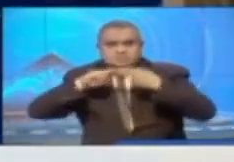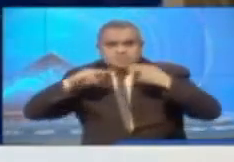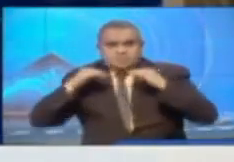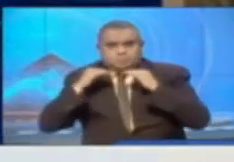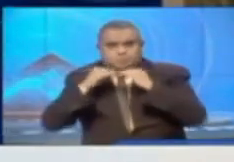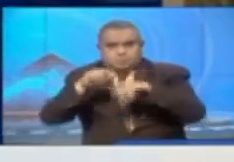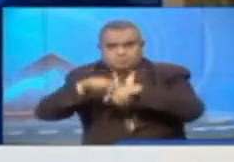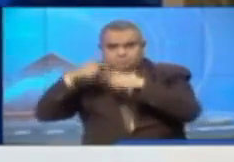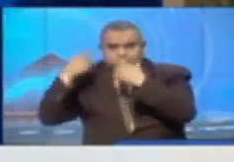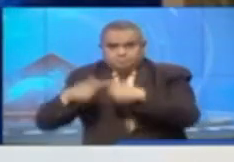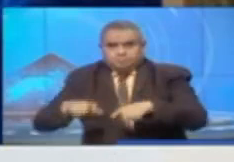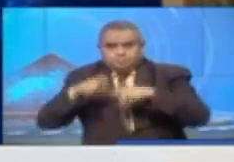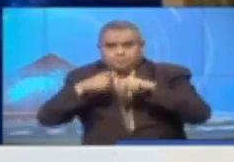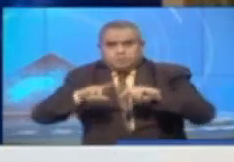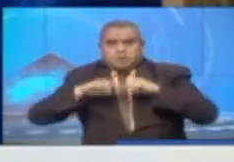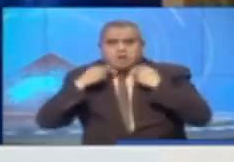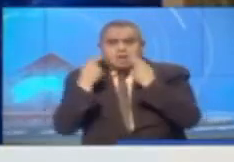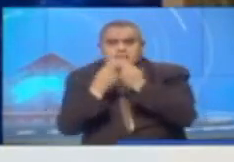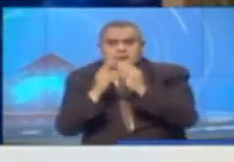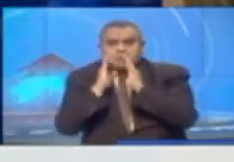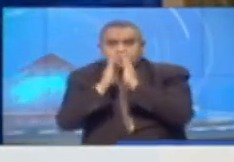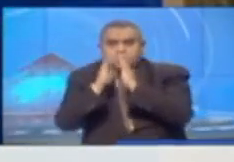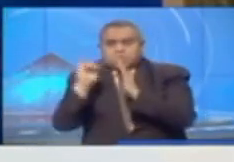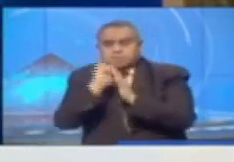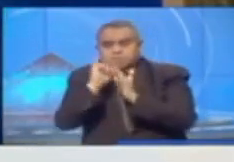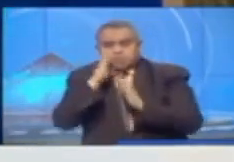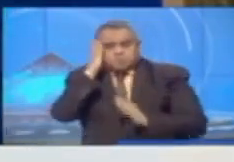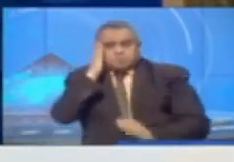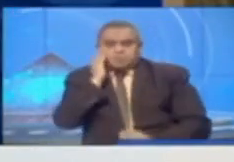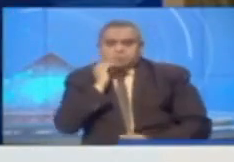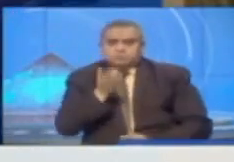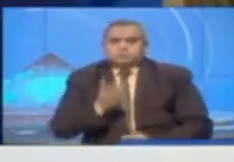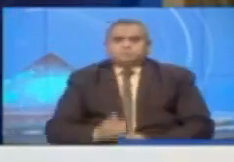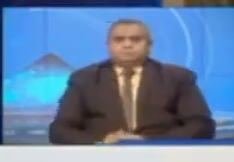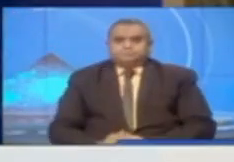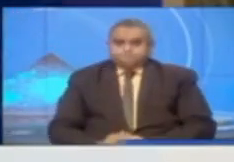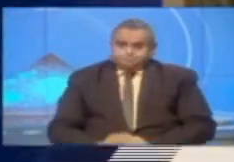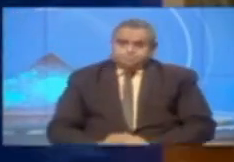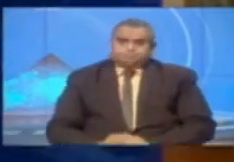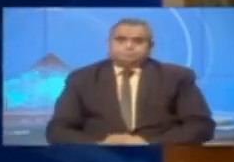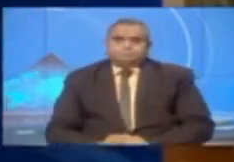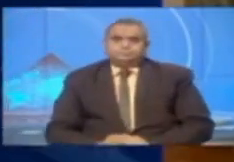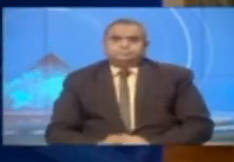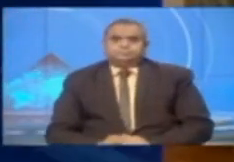السلم والاستقرار على المستويين الإقليمي والدولي.